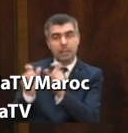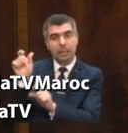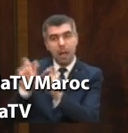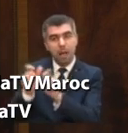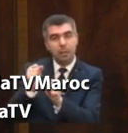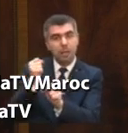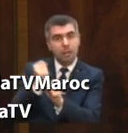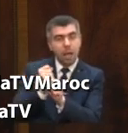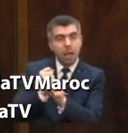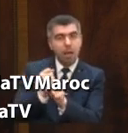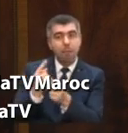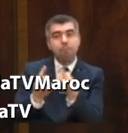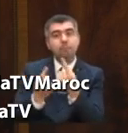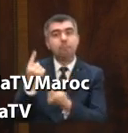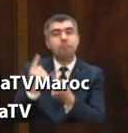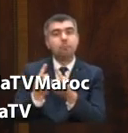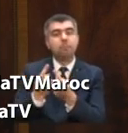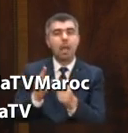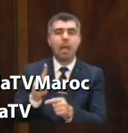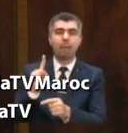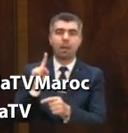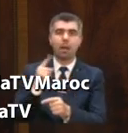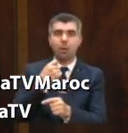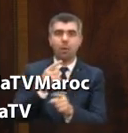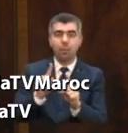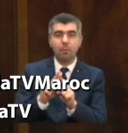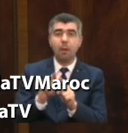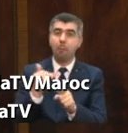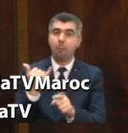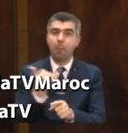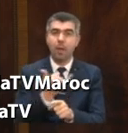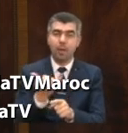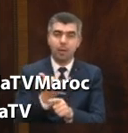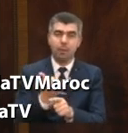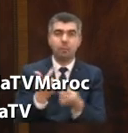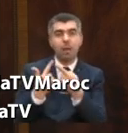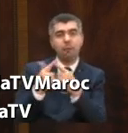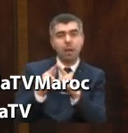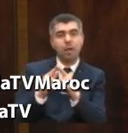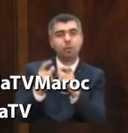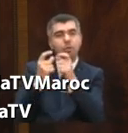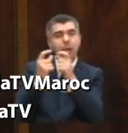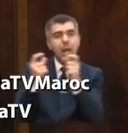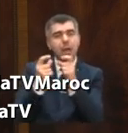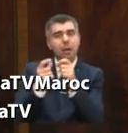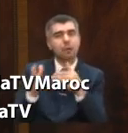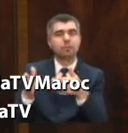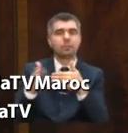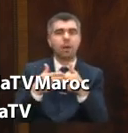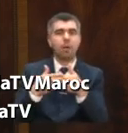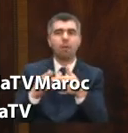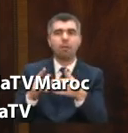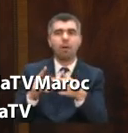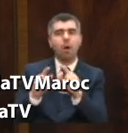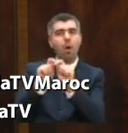ديال ديال ديال الجائحة. وهذا واحد العامل موضوعي كيخلي واحد المجموعة ديال المقاولات تتوقف تلقائيا،